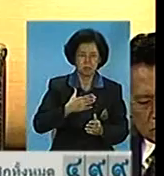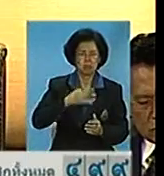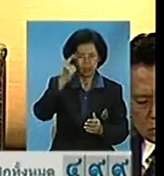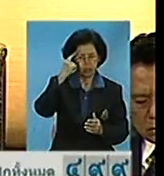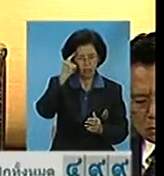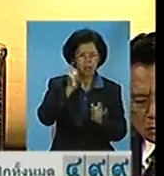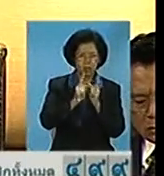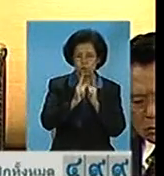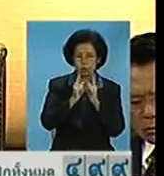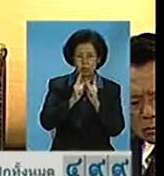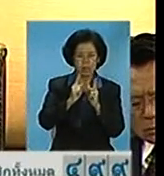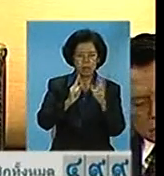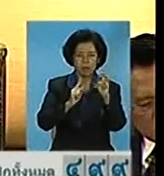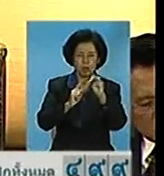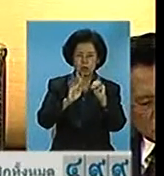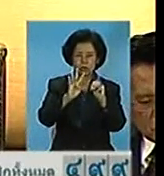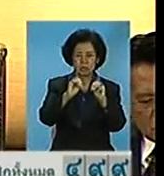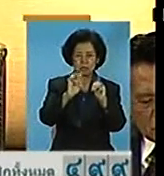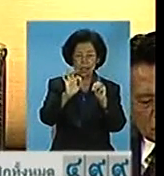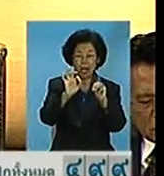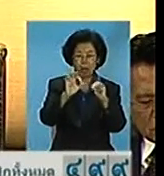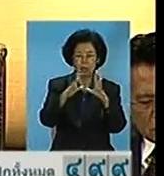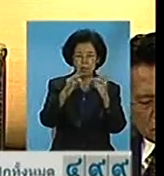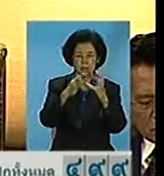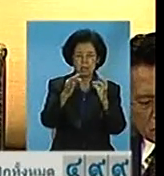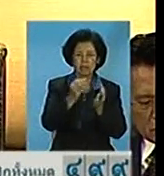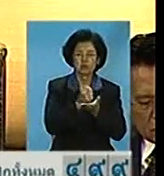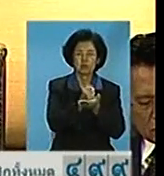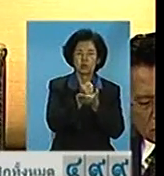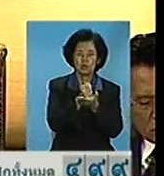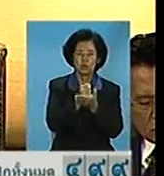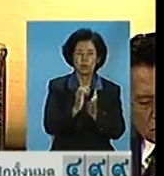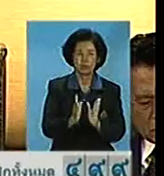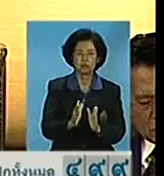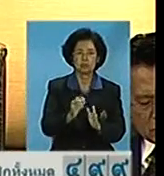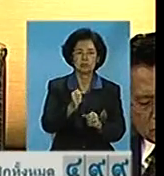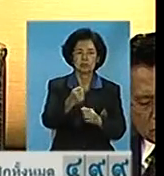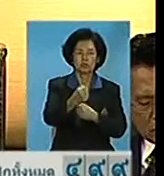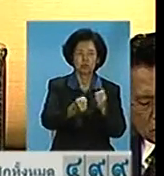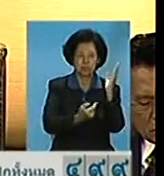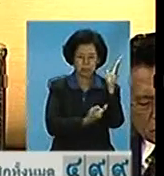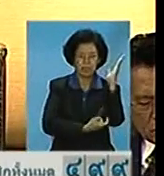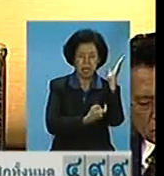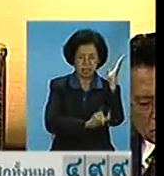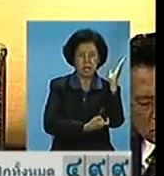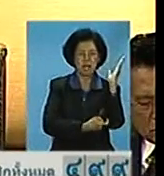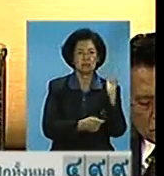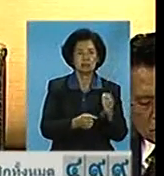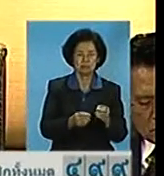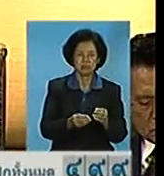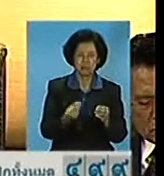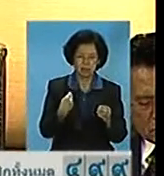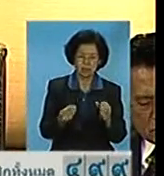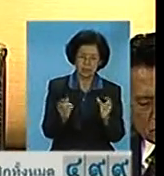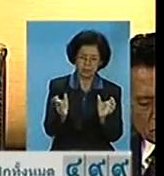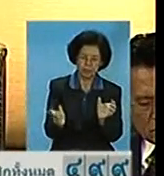ยกันในมาตรา49เรื่องของสวัสดิการชาวสวนยางก็ใส่สวัสดิการแรงงานไปด้วย